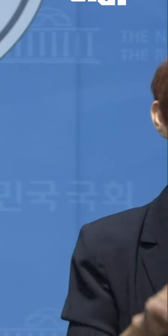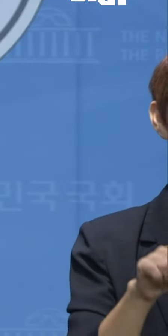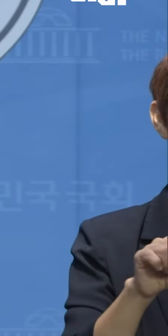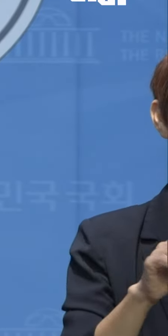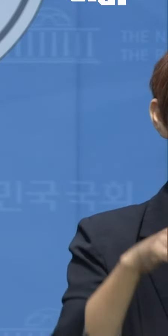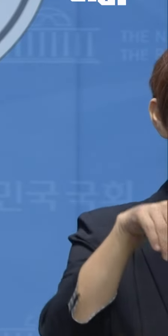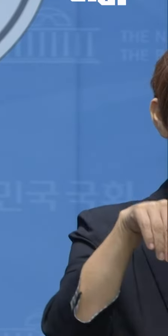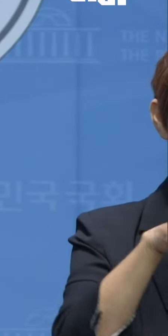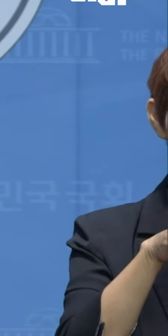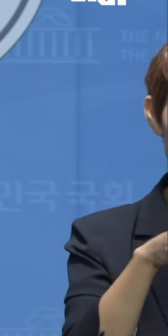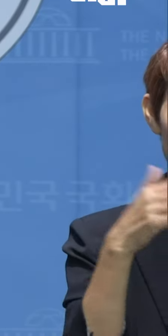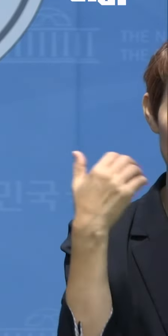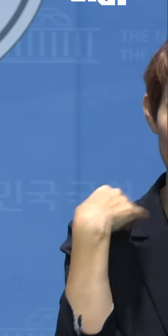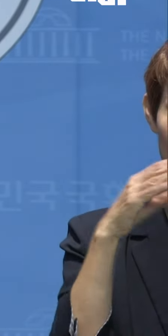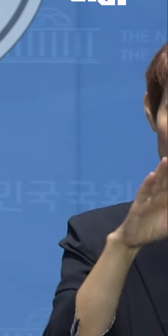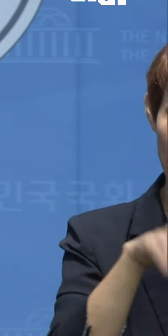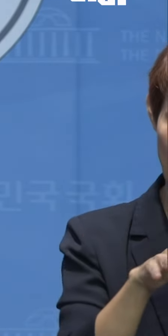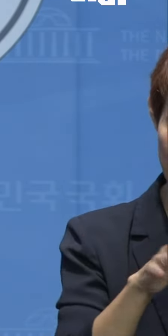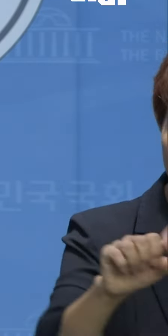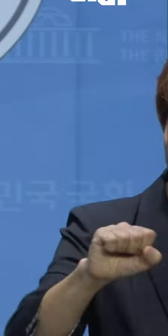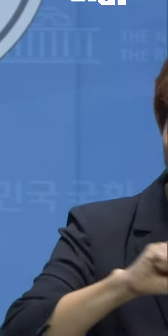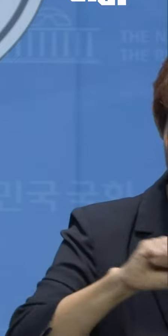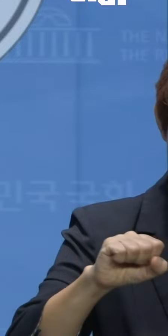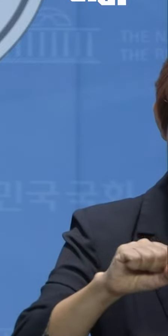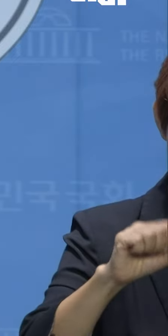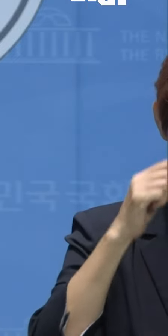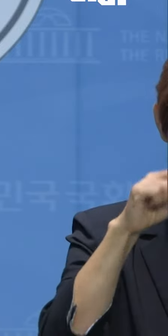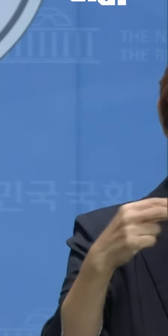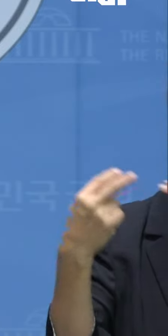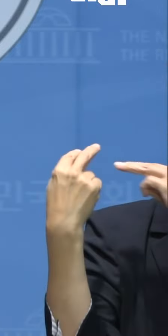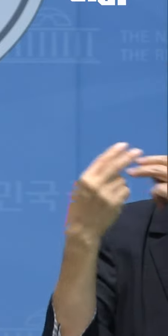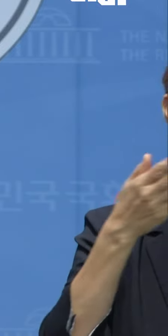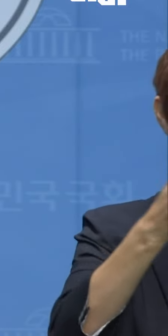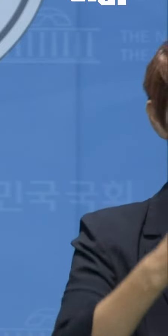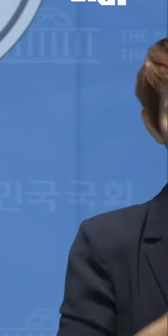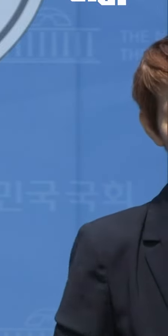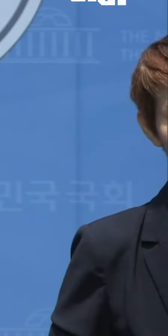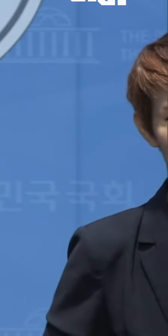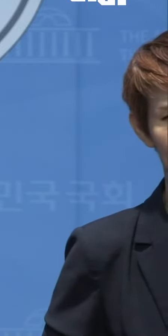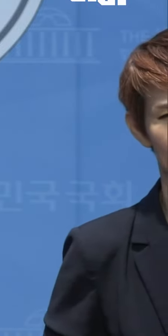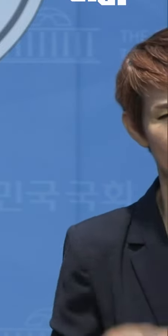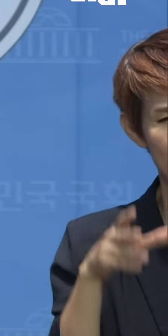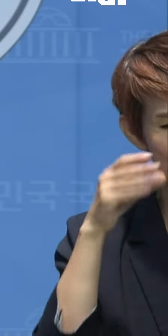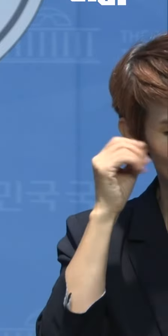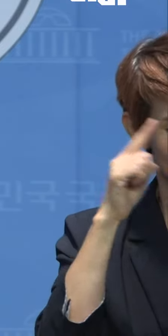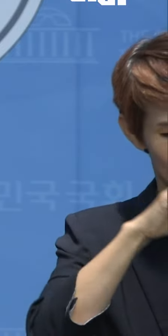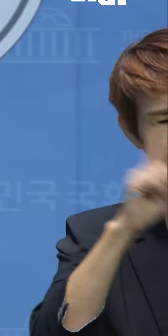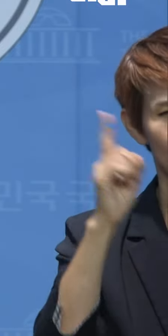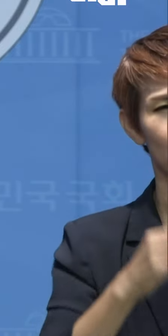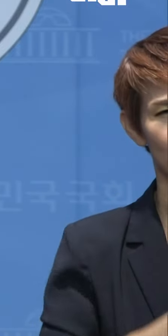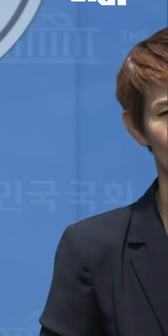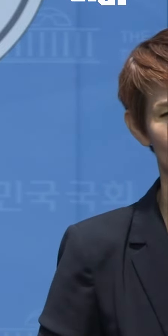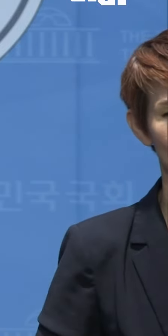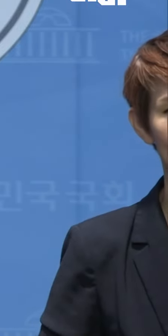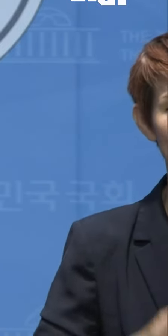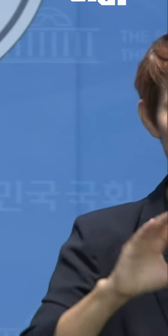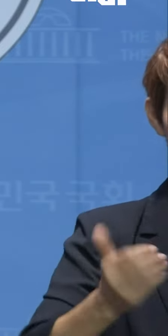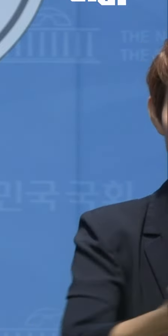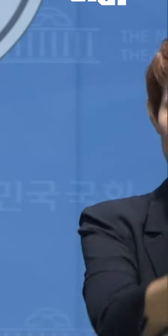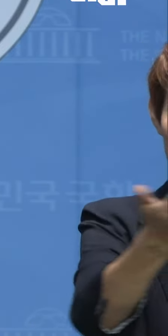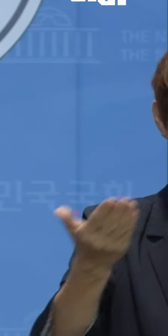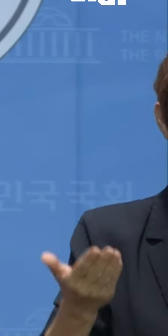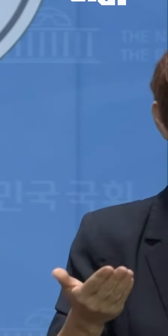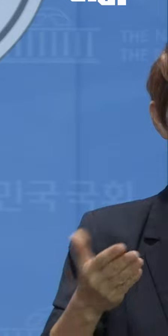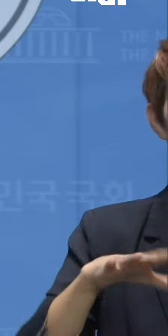문재인 정권의 추악한 행동을 되돌아 보시기 바랍니다 제발 정신 차리고 국민과 군을